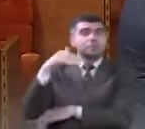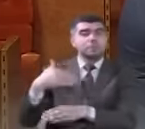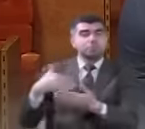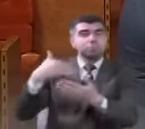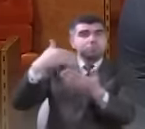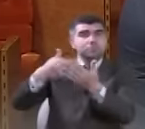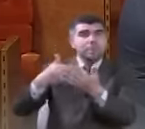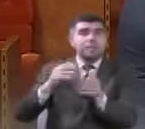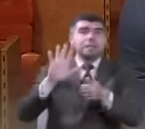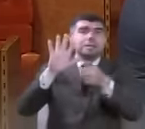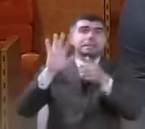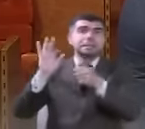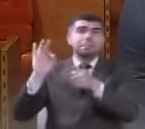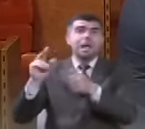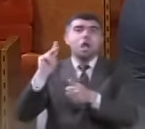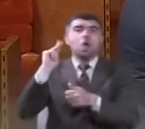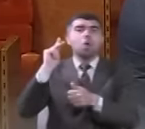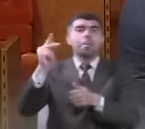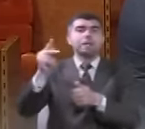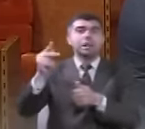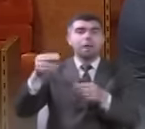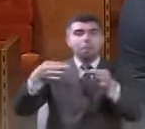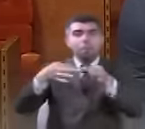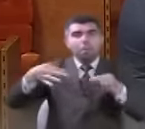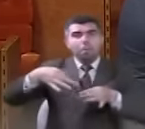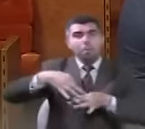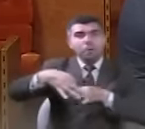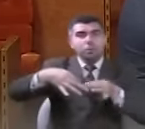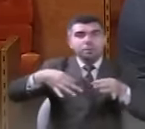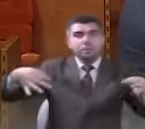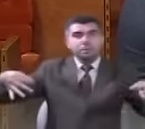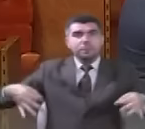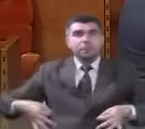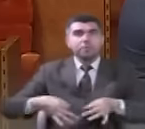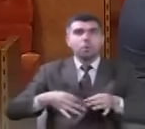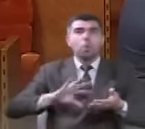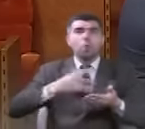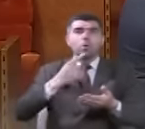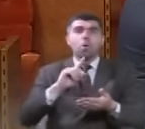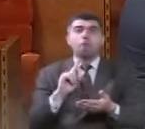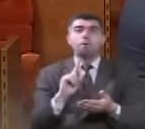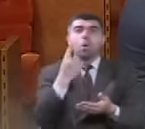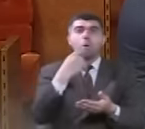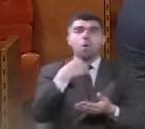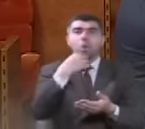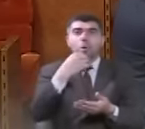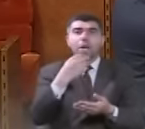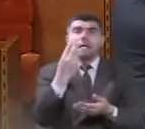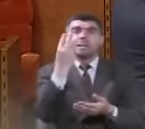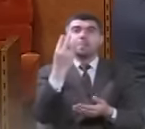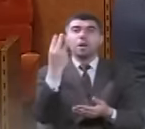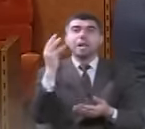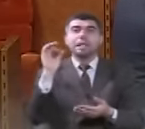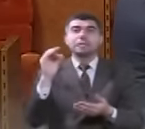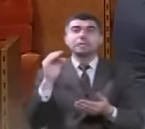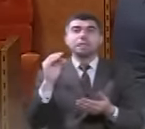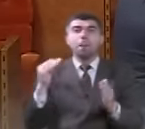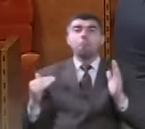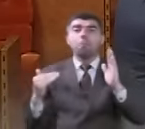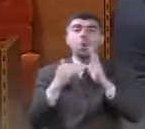هذه سنوات هذه المنطقه هذه رقم المعاملات ديال المنجميه التقليديه 330 مليون درهم. الى قارناها